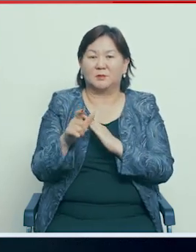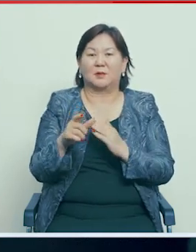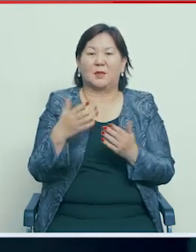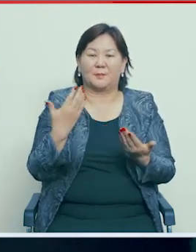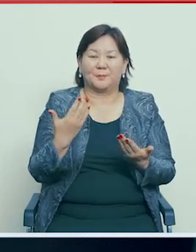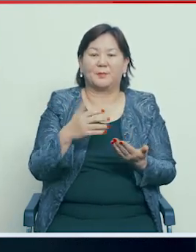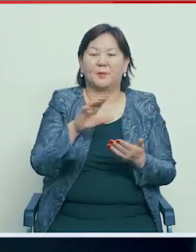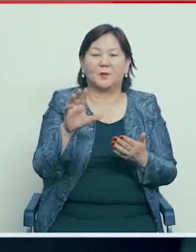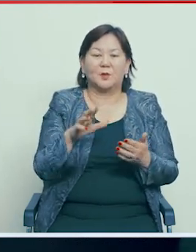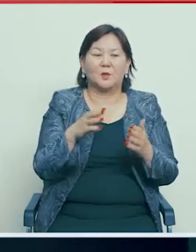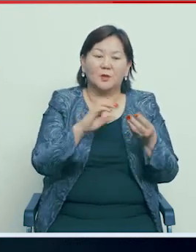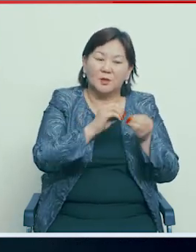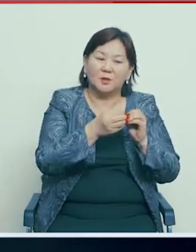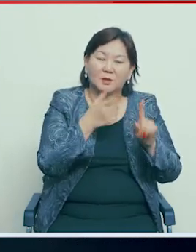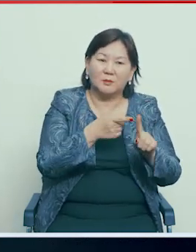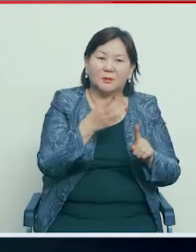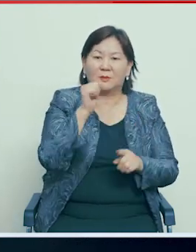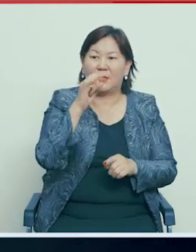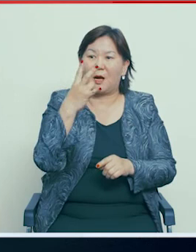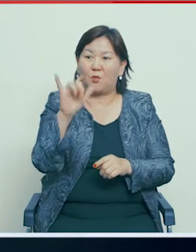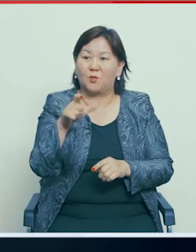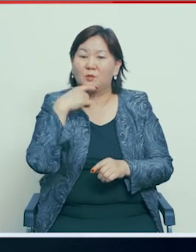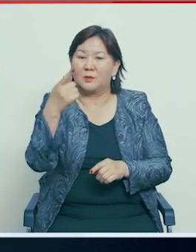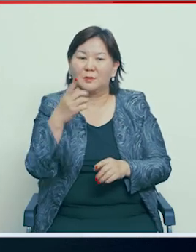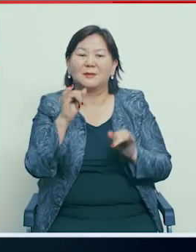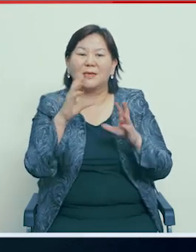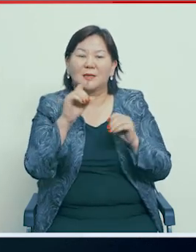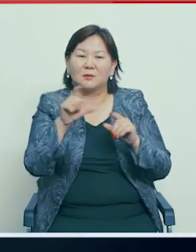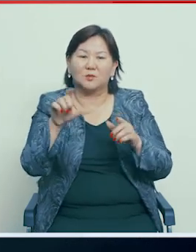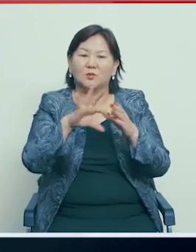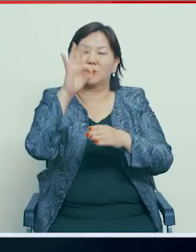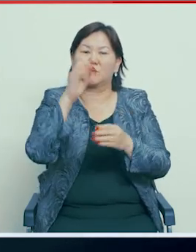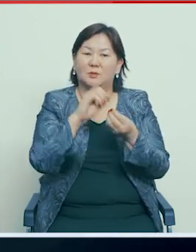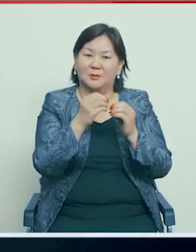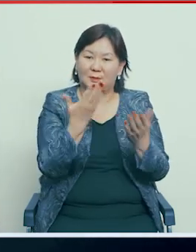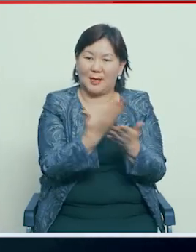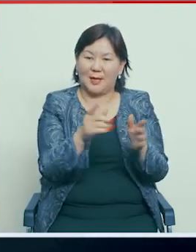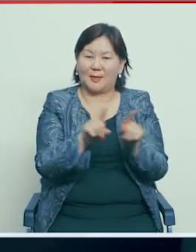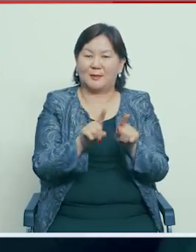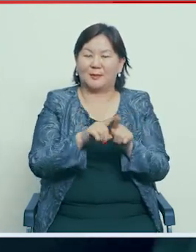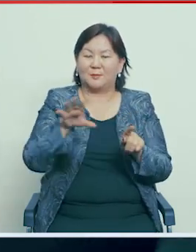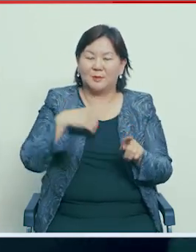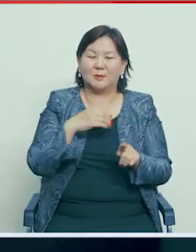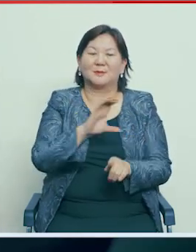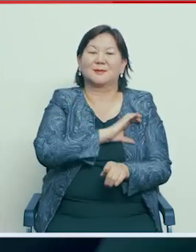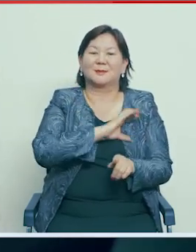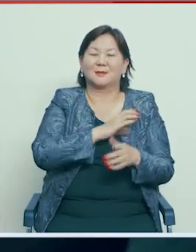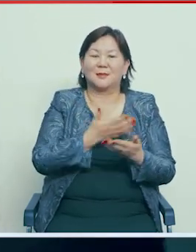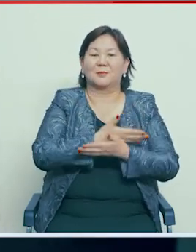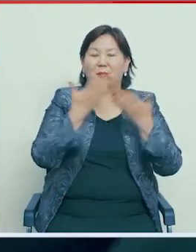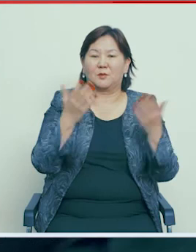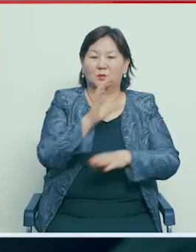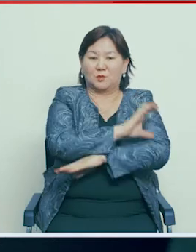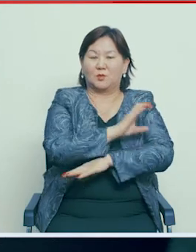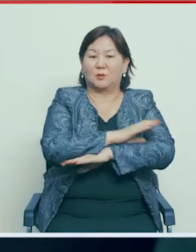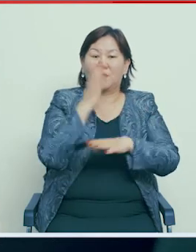амхандаа энэ үйлчлэгийг гэж ингэж хийдэг юм а. Сая давааных нь ярьж штэ. Яаж хүмүүсээ сургадыг хийдин гэдэгтэй адилхан бид нар ч гэсэн цэцэрлэгээ байгуулаад сургуулаа байгуулгаад явж